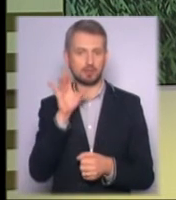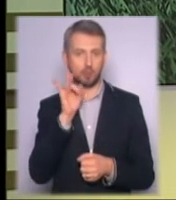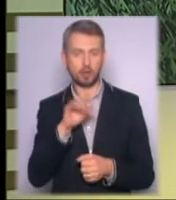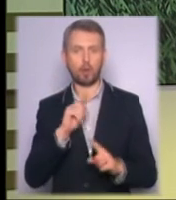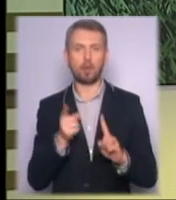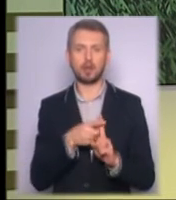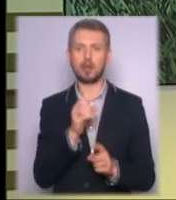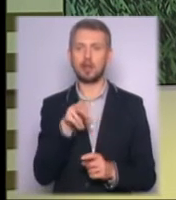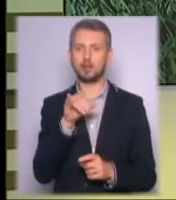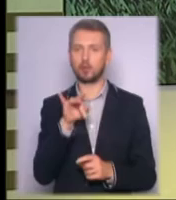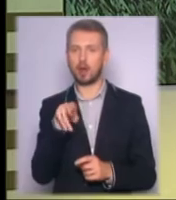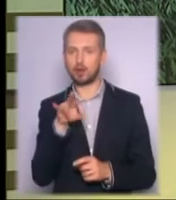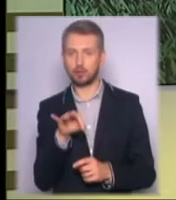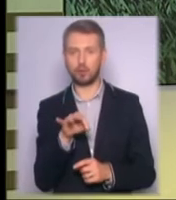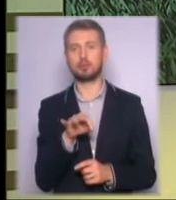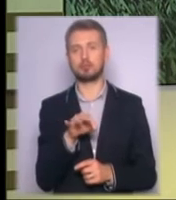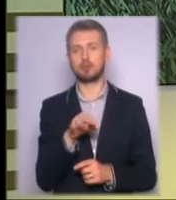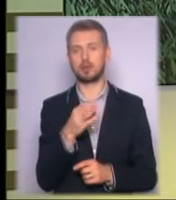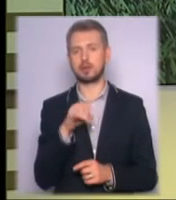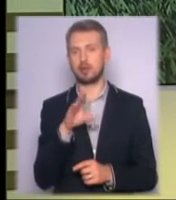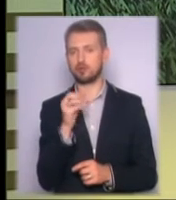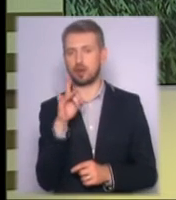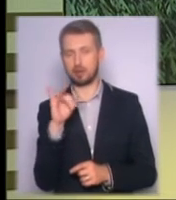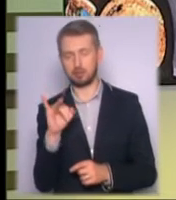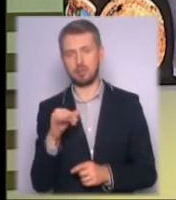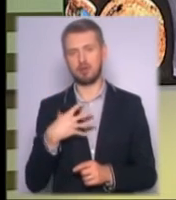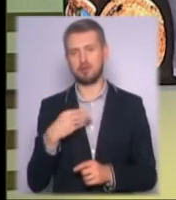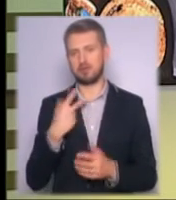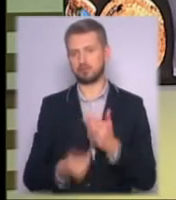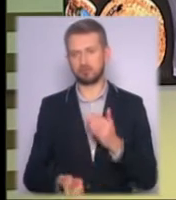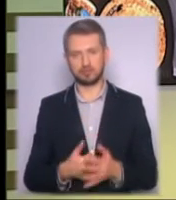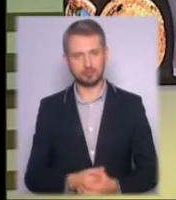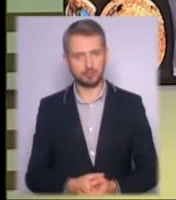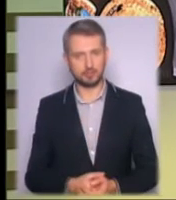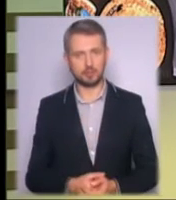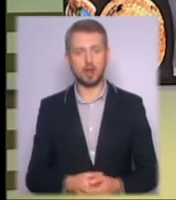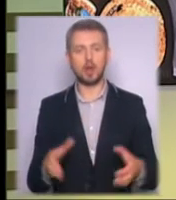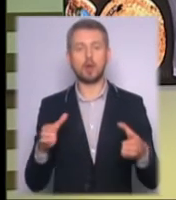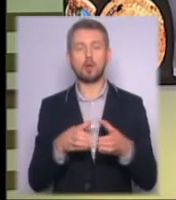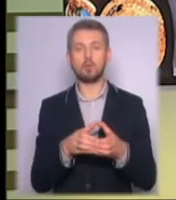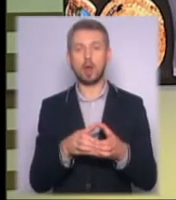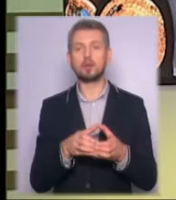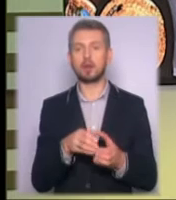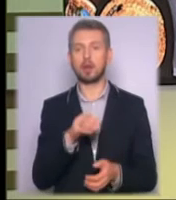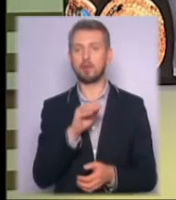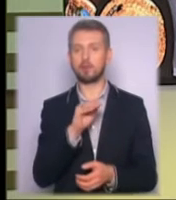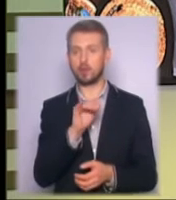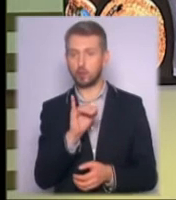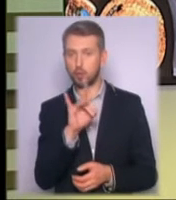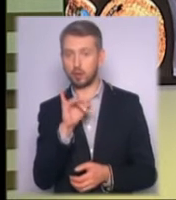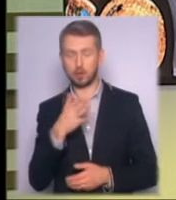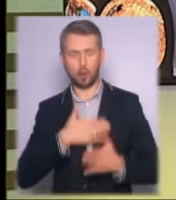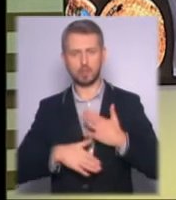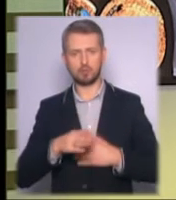Есмаїлі та Тейшери змусили львів'ян зазнати розгромної поразки. Команда Тайсона Ф'юрі з оптимізмом зустріла